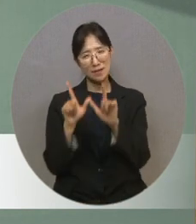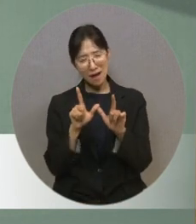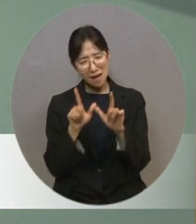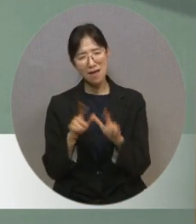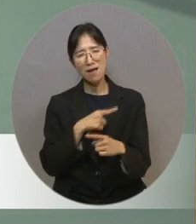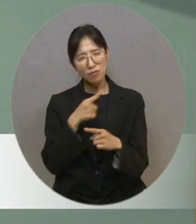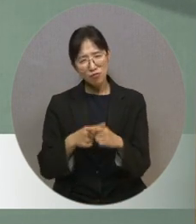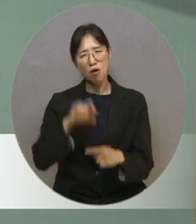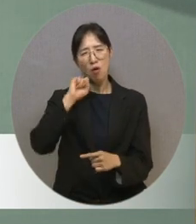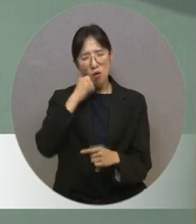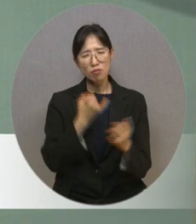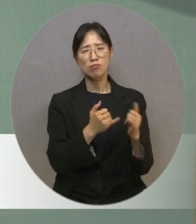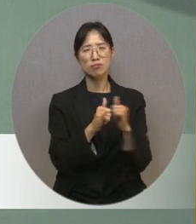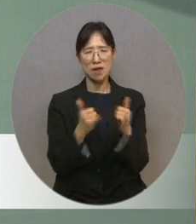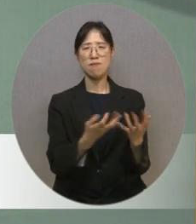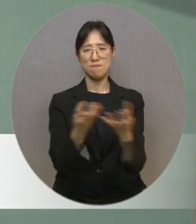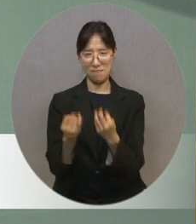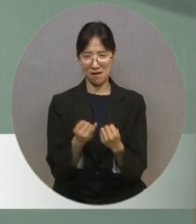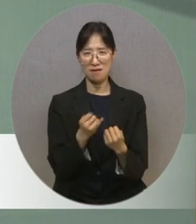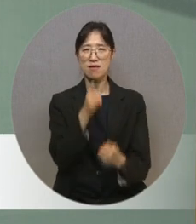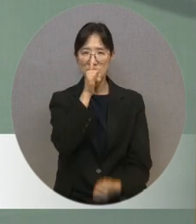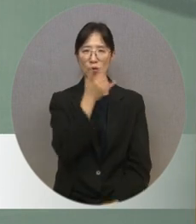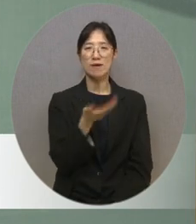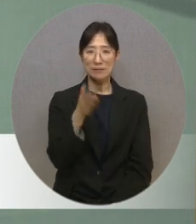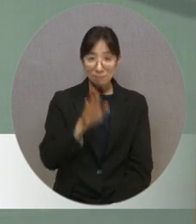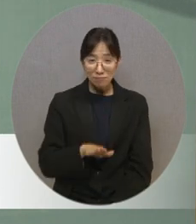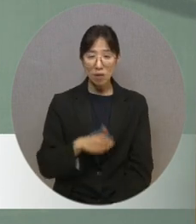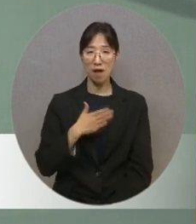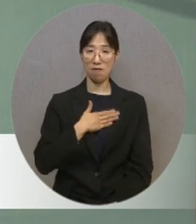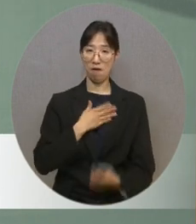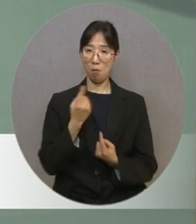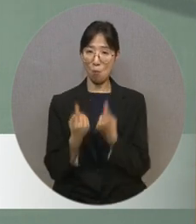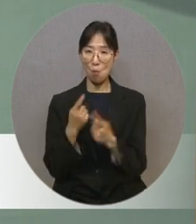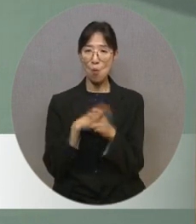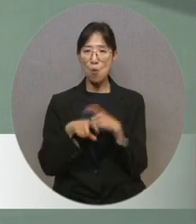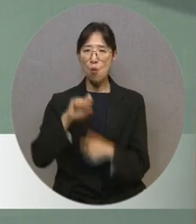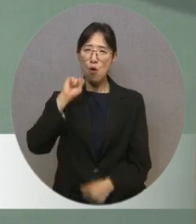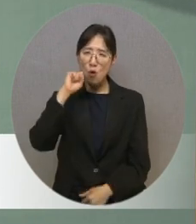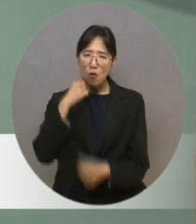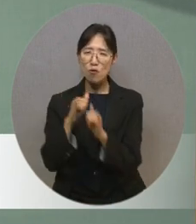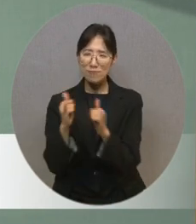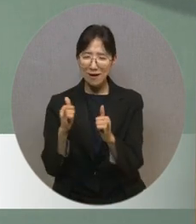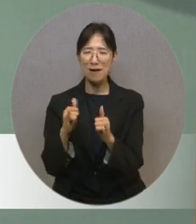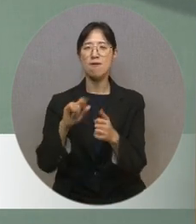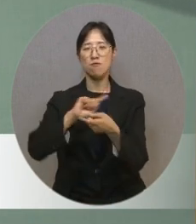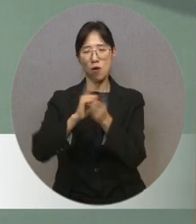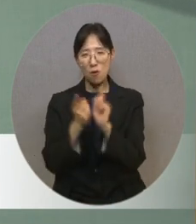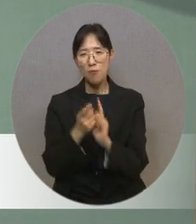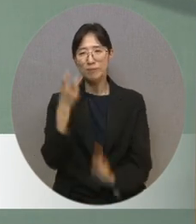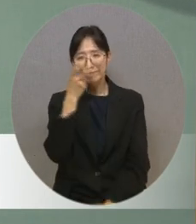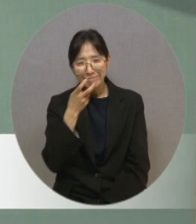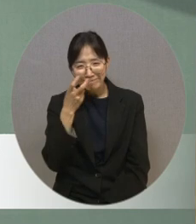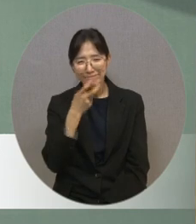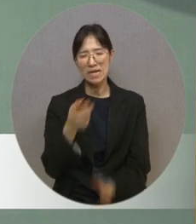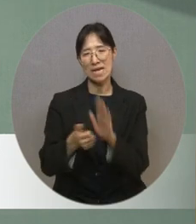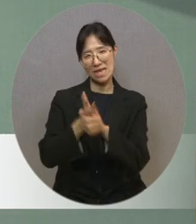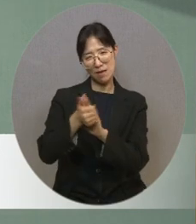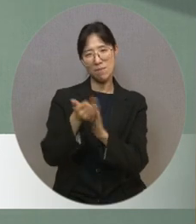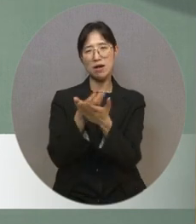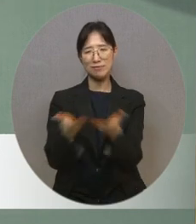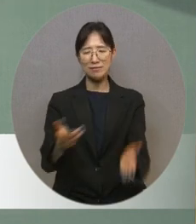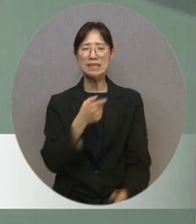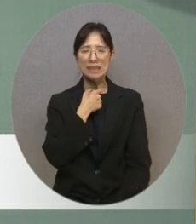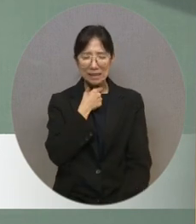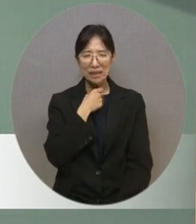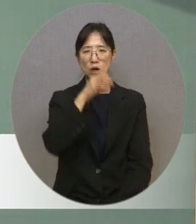가지 어려운 분들이 많이 있지만 그래도 나보다 더 어려운 분을 서로 돌아보고 그분들에게 희망을 주고자